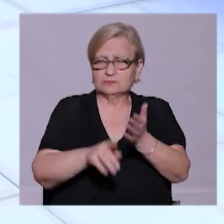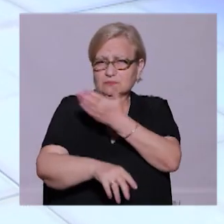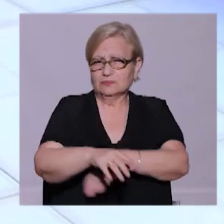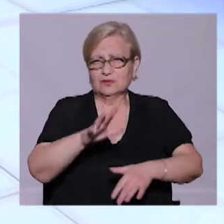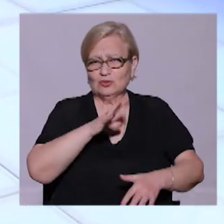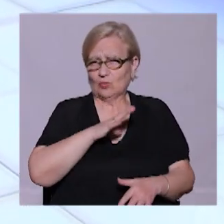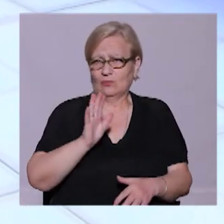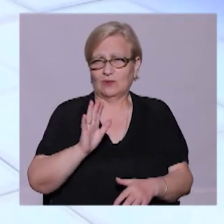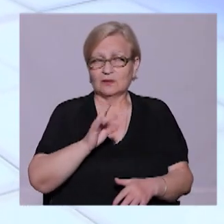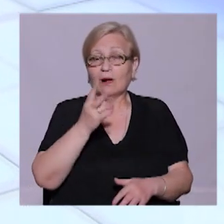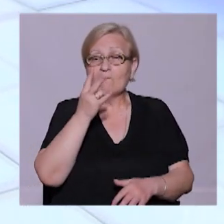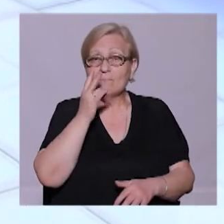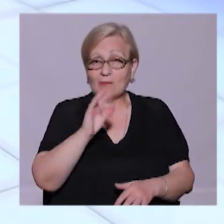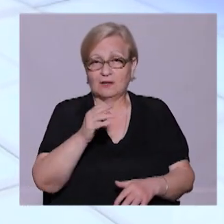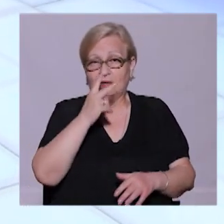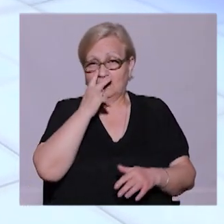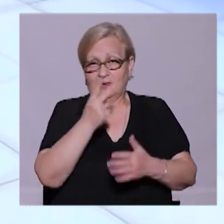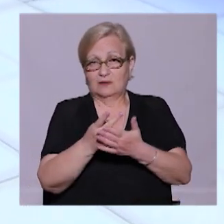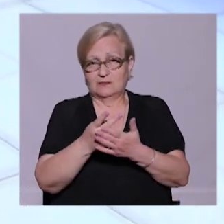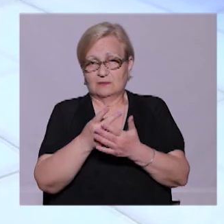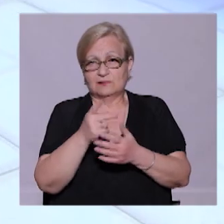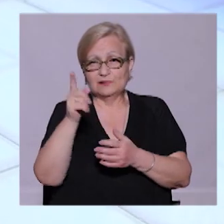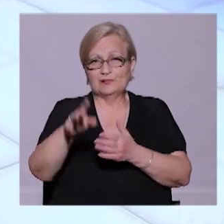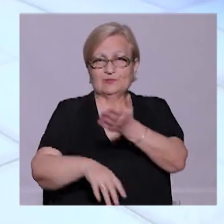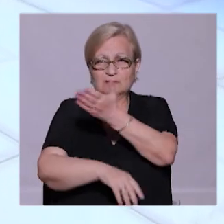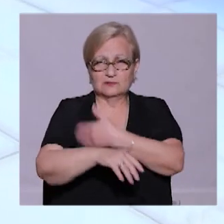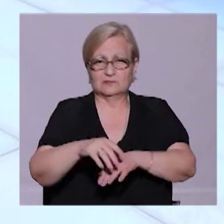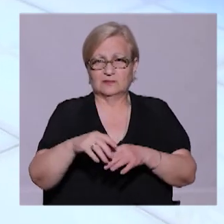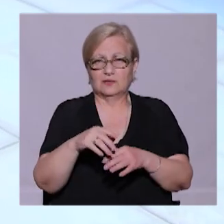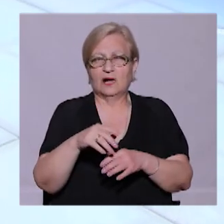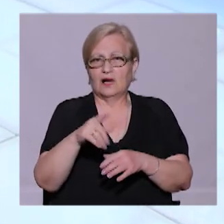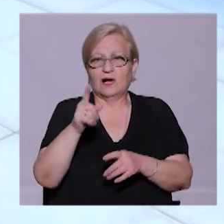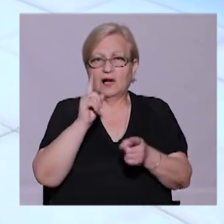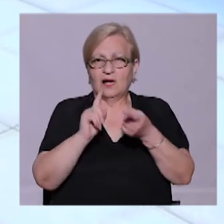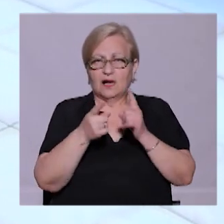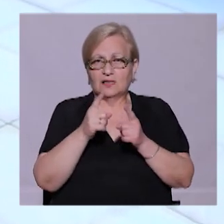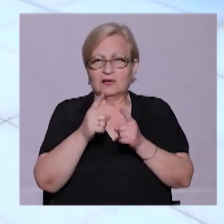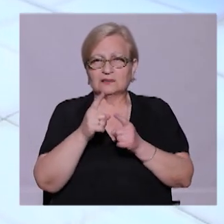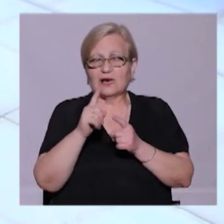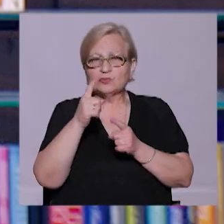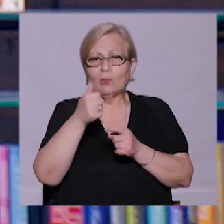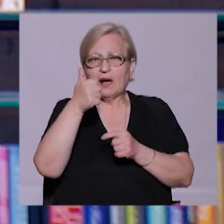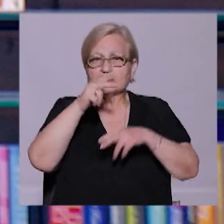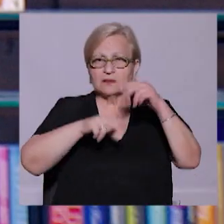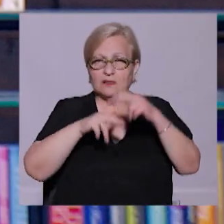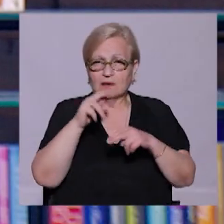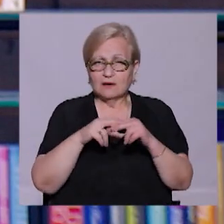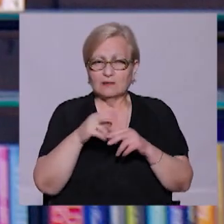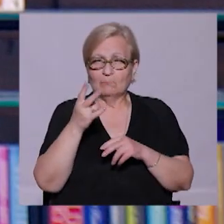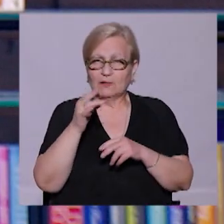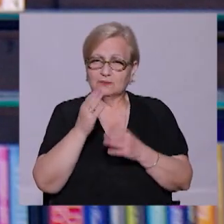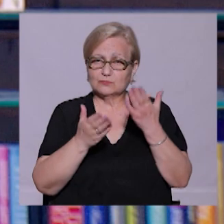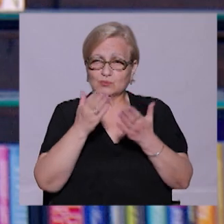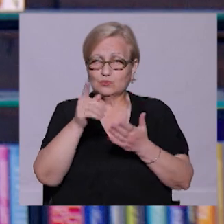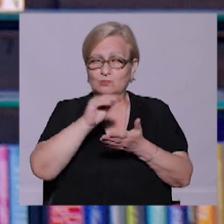არსაკიძეს რომანშიც ვნახავთ, რომ ფაქტობრივად იმისთვის არავის არ მოუკვეთი არსაკიძესთვის მკლავი რატომ კარგი აგიგია. მაგრამ თუ